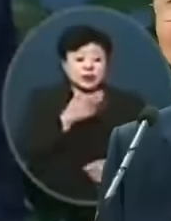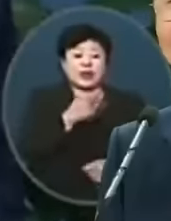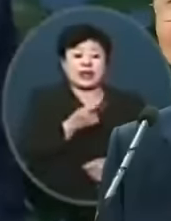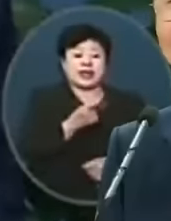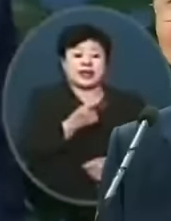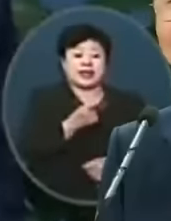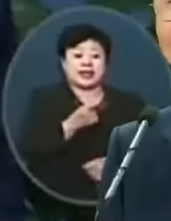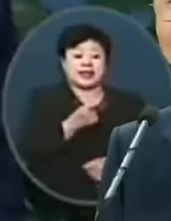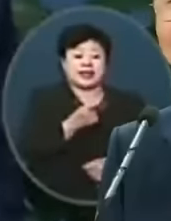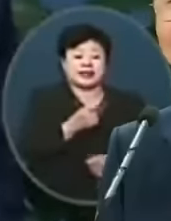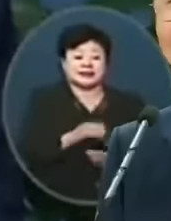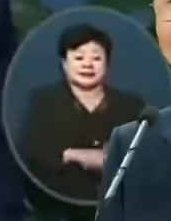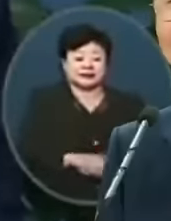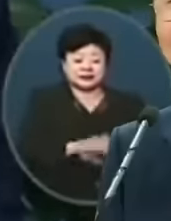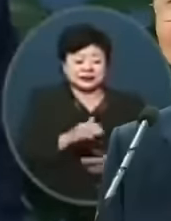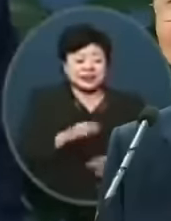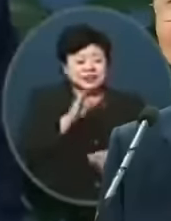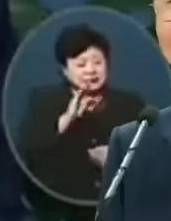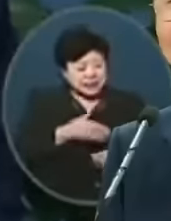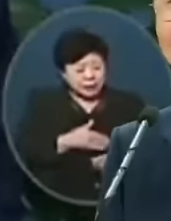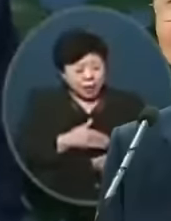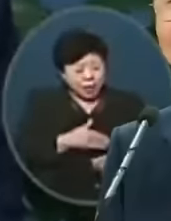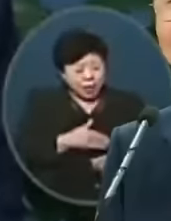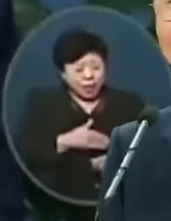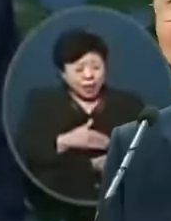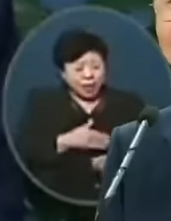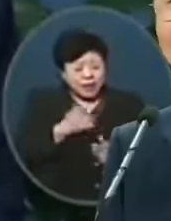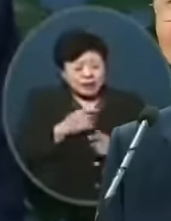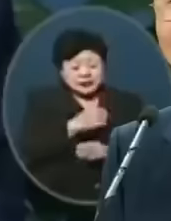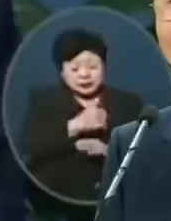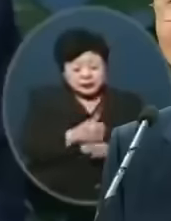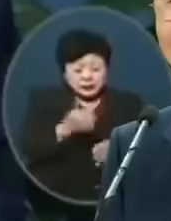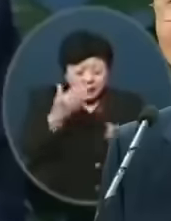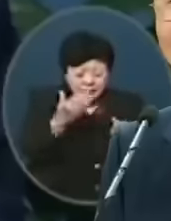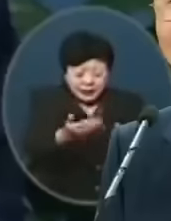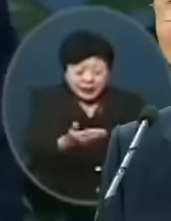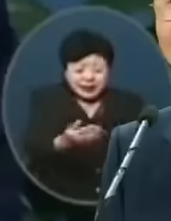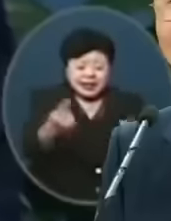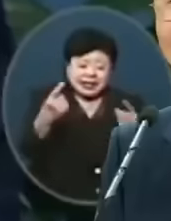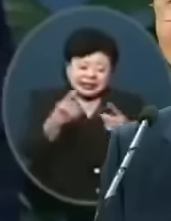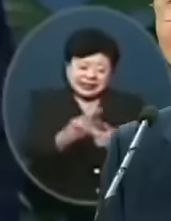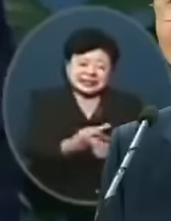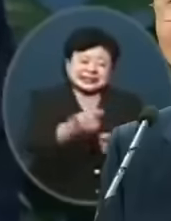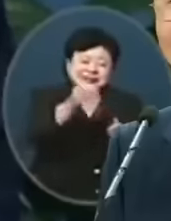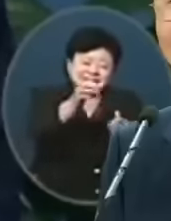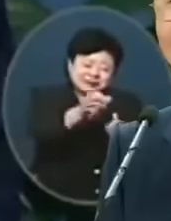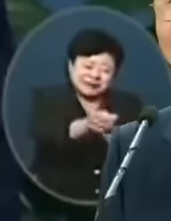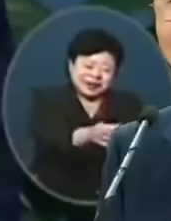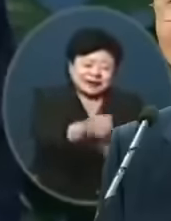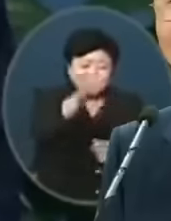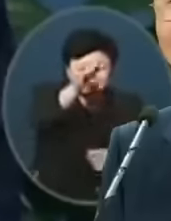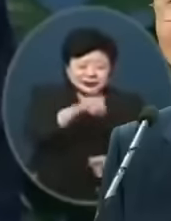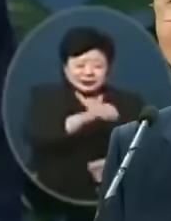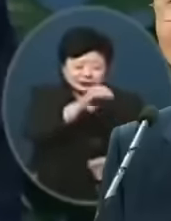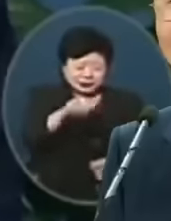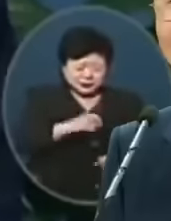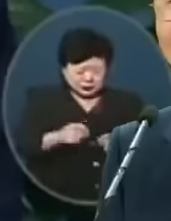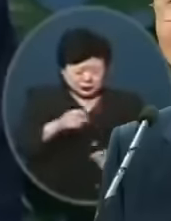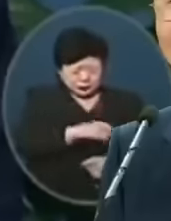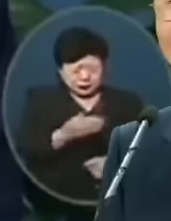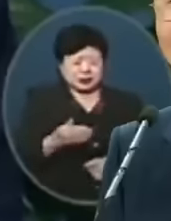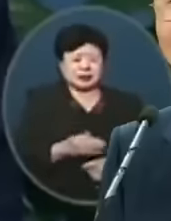때문에 우리의 잘못을 그 아들 예수 그리스도에게 대신 맡겨서 십자가에서 몸짓고 피